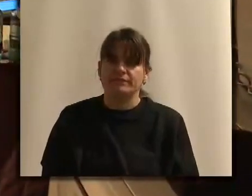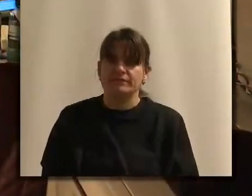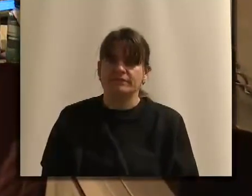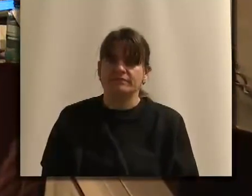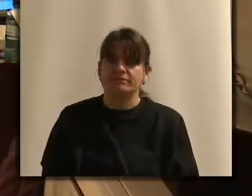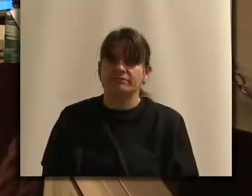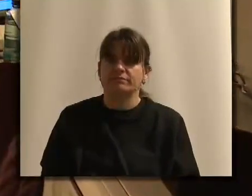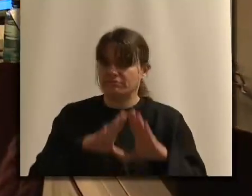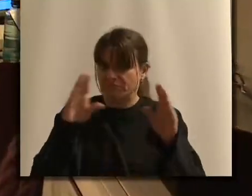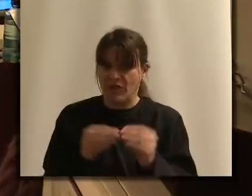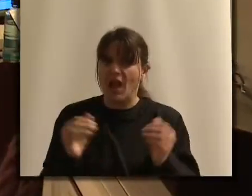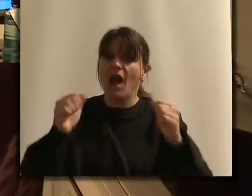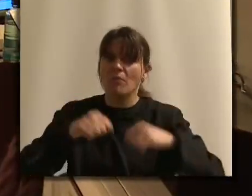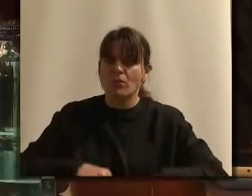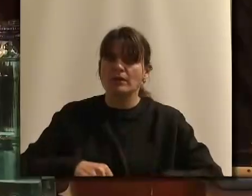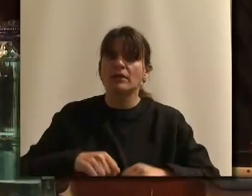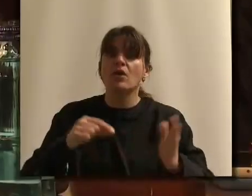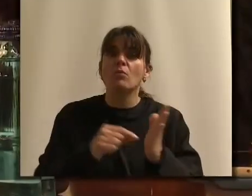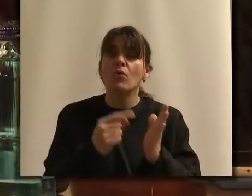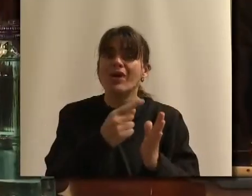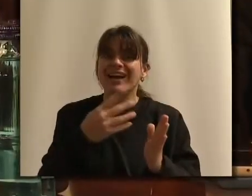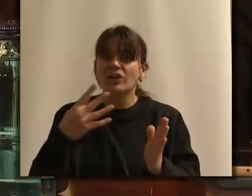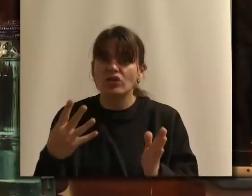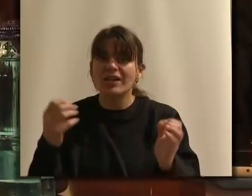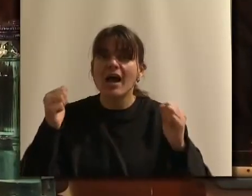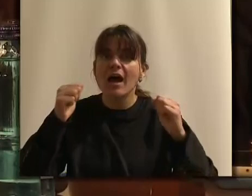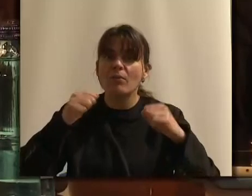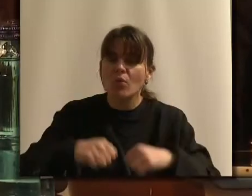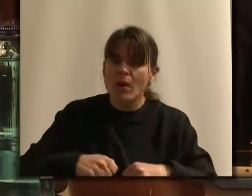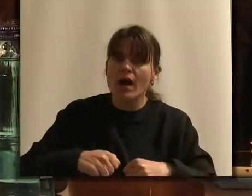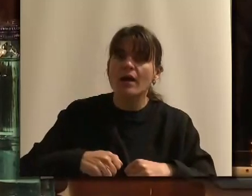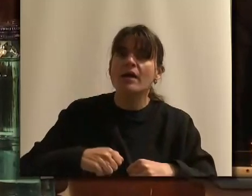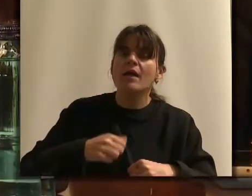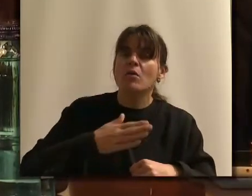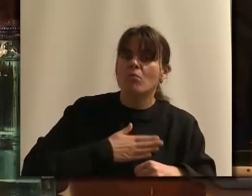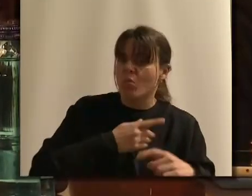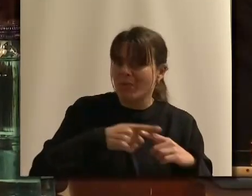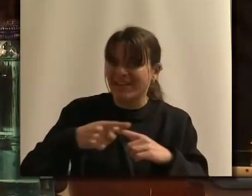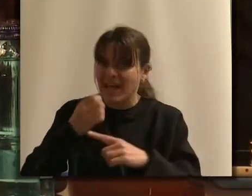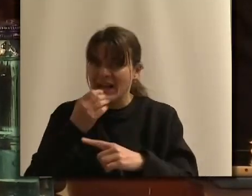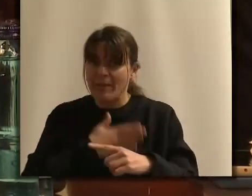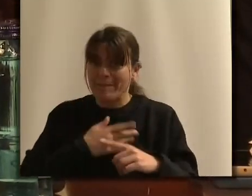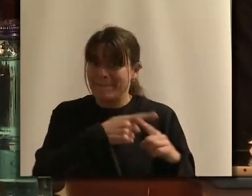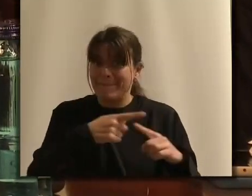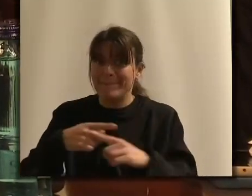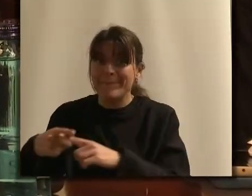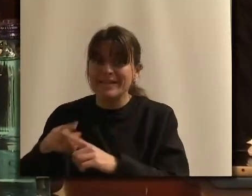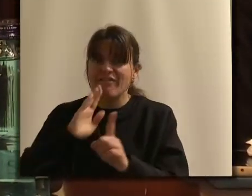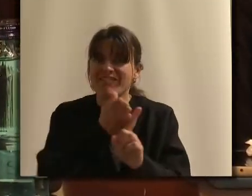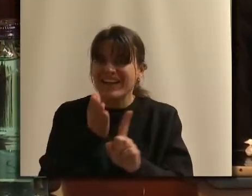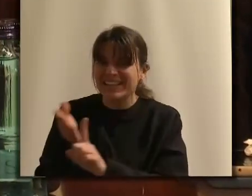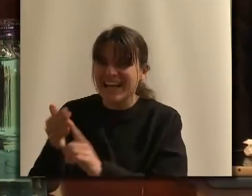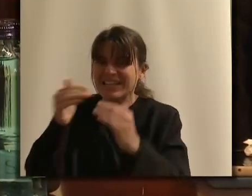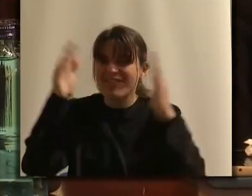Ens queda aprovat. Punt 14, aprovar la relació de les persones propietaris i de béns i drets afectats per l'expropiació de la part de la